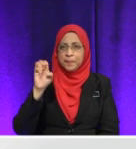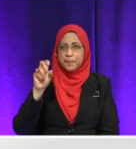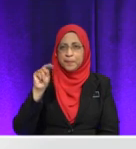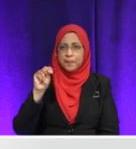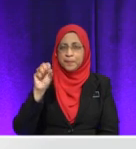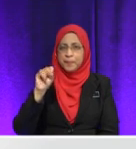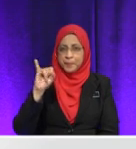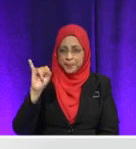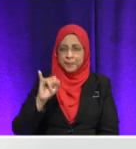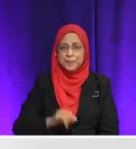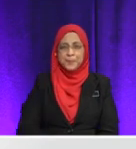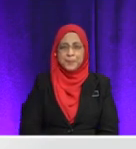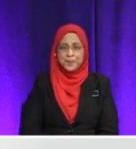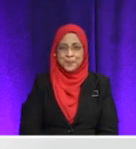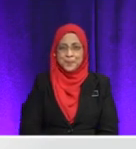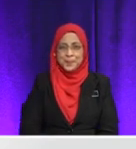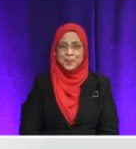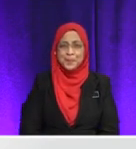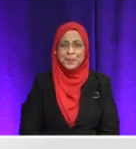ada dua